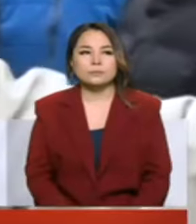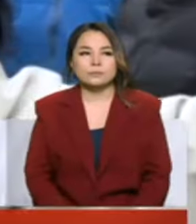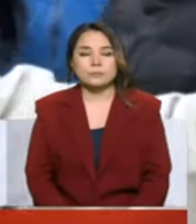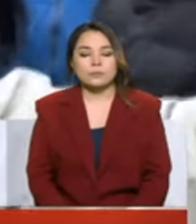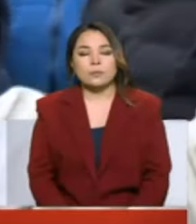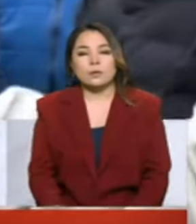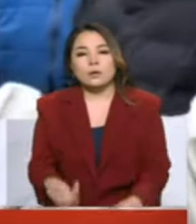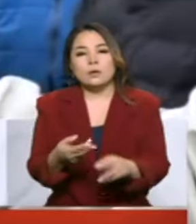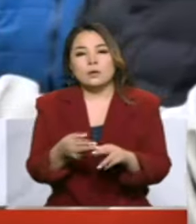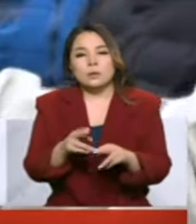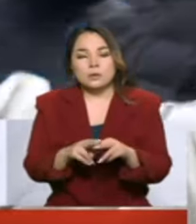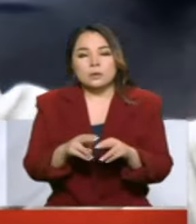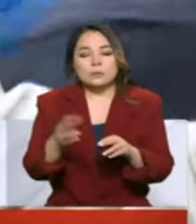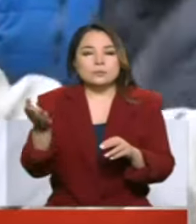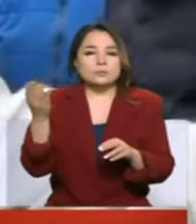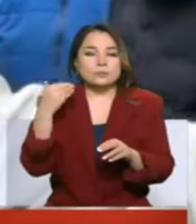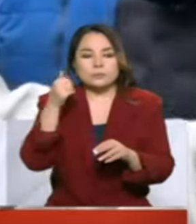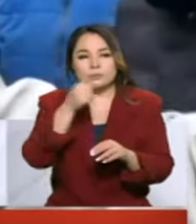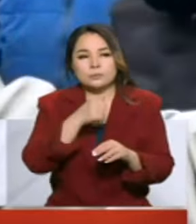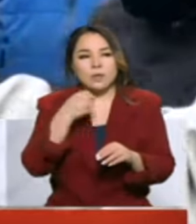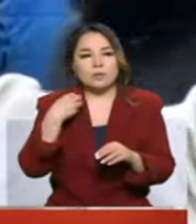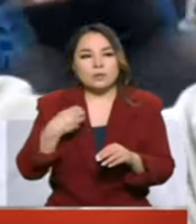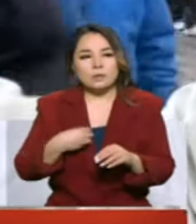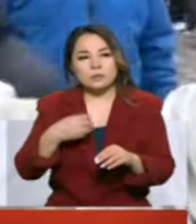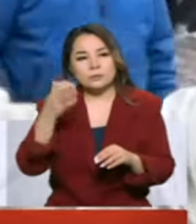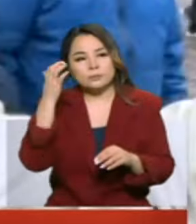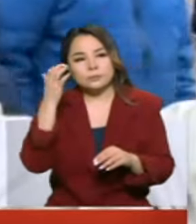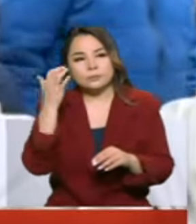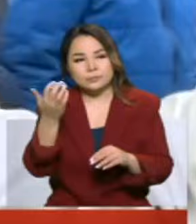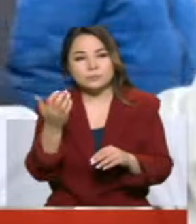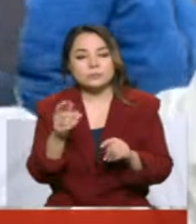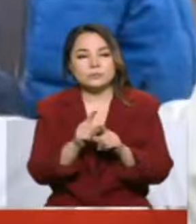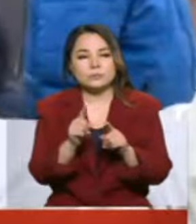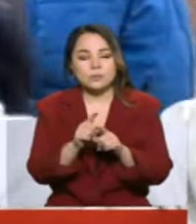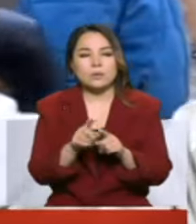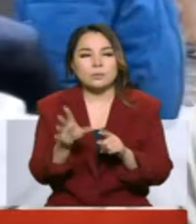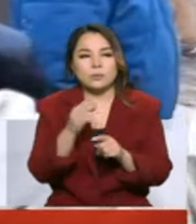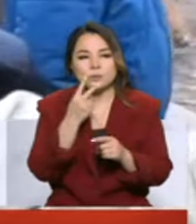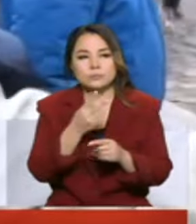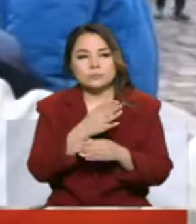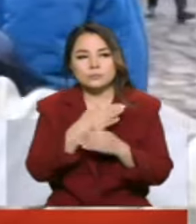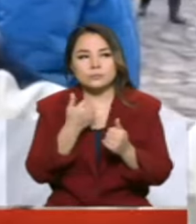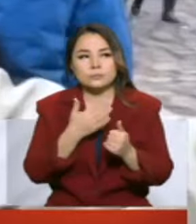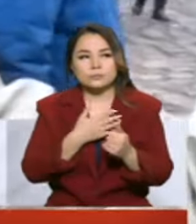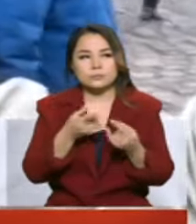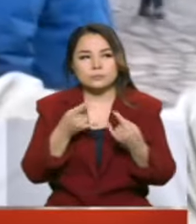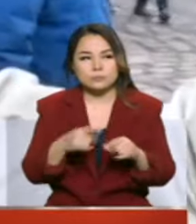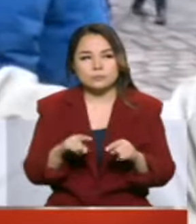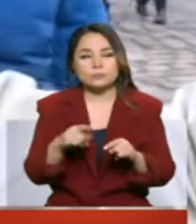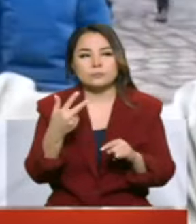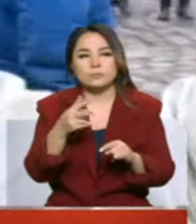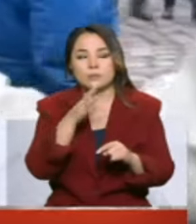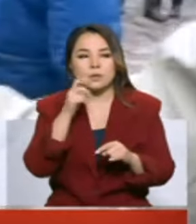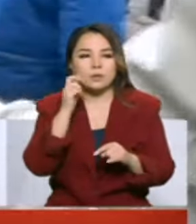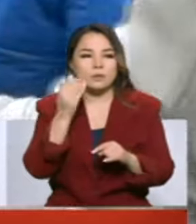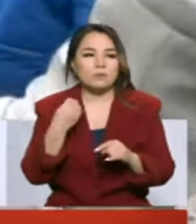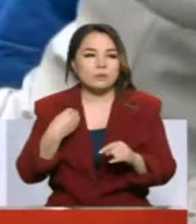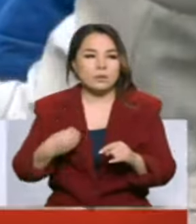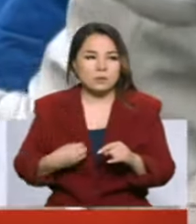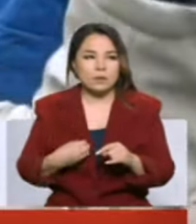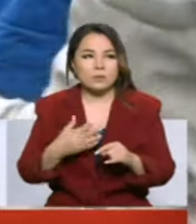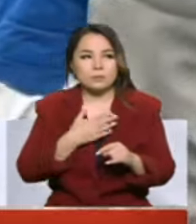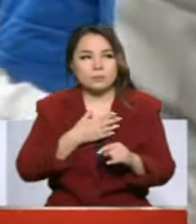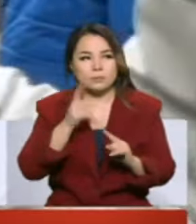жарияланбақ. Әсіресе оңшылдар Францияда қаралары мен арабтарды көргісі келмейді. Мен Францияда тудым, жасым 30-да. Түрім қара болғанымен өзімді француз